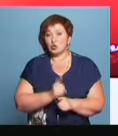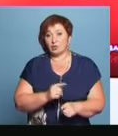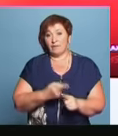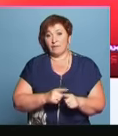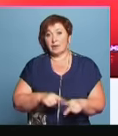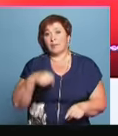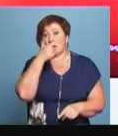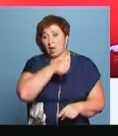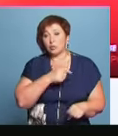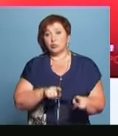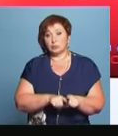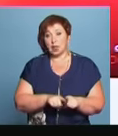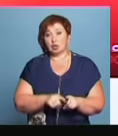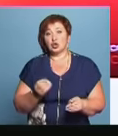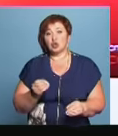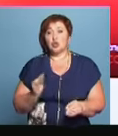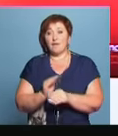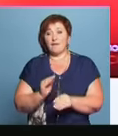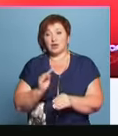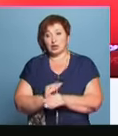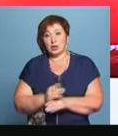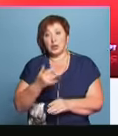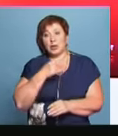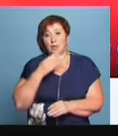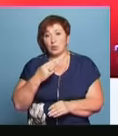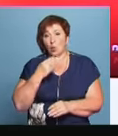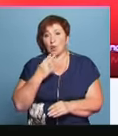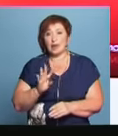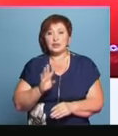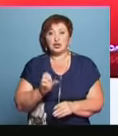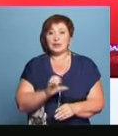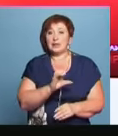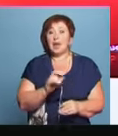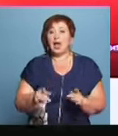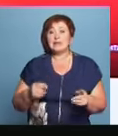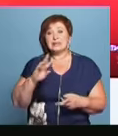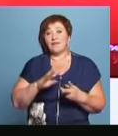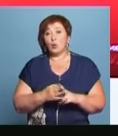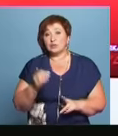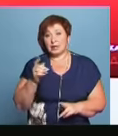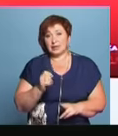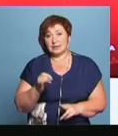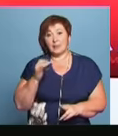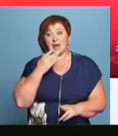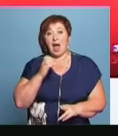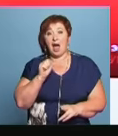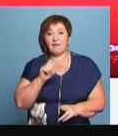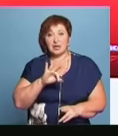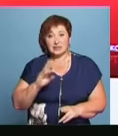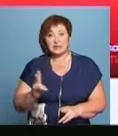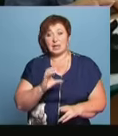также турецкие тыквы, кабачки и баклажаны. Ввели ограничения и на ввоз в республику продуктов из Уганды, Афганистана и